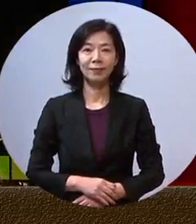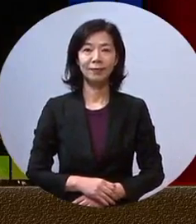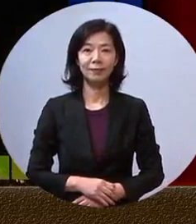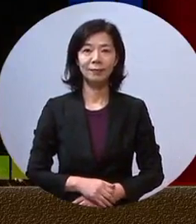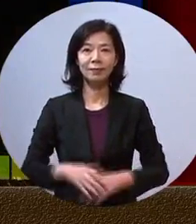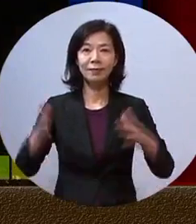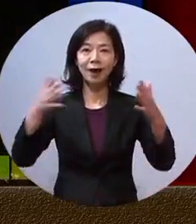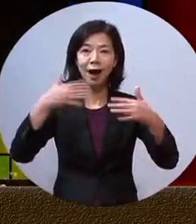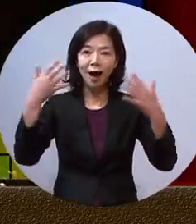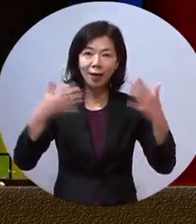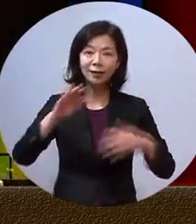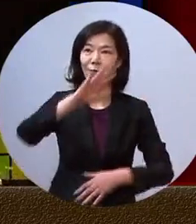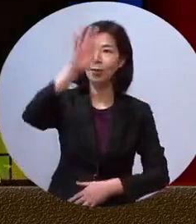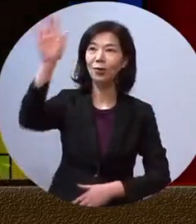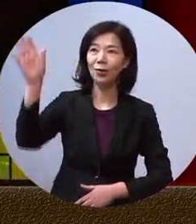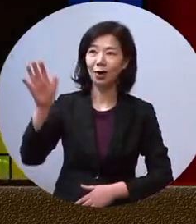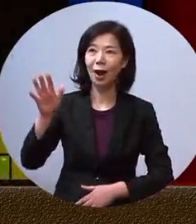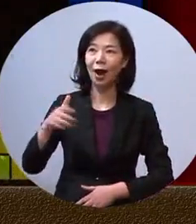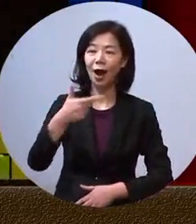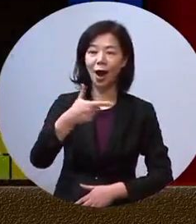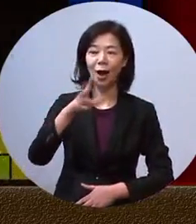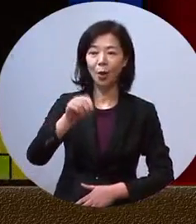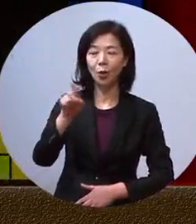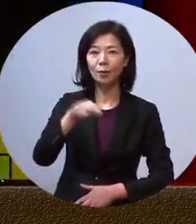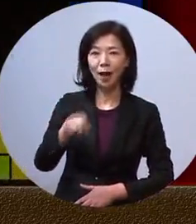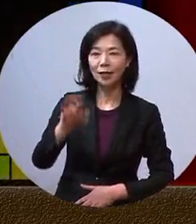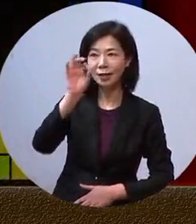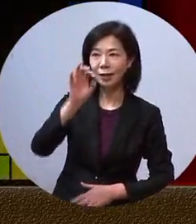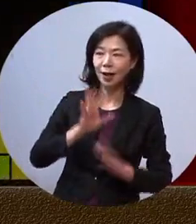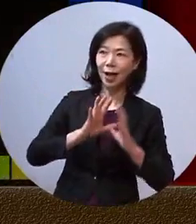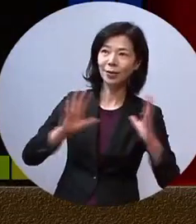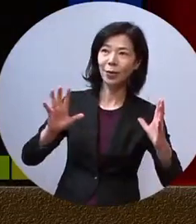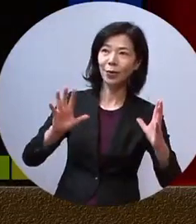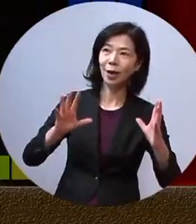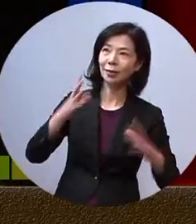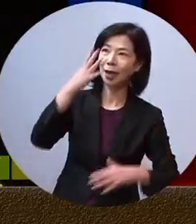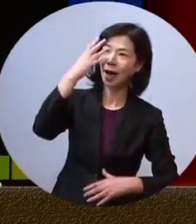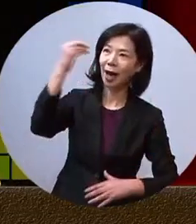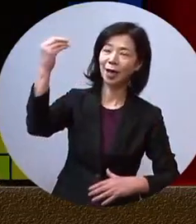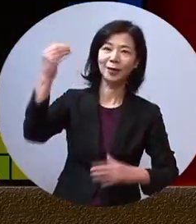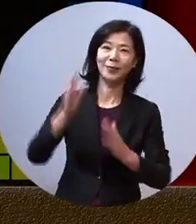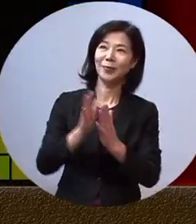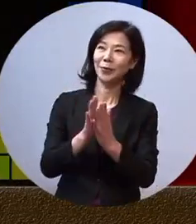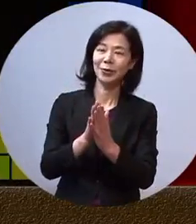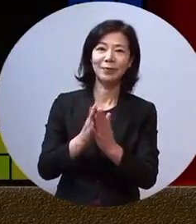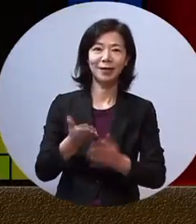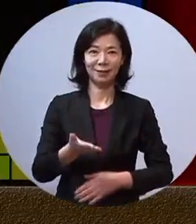秋の夜空に6万人の観客が魅了されました。